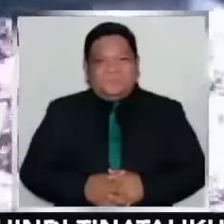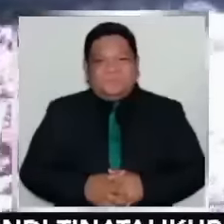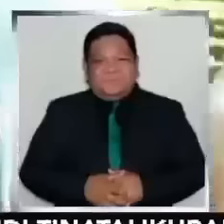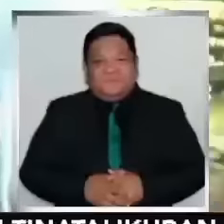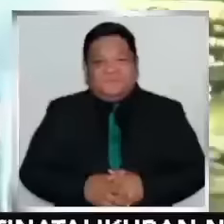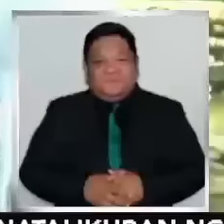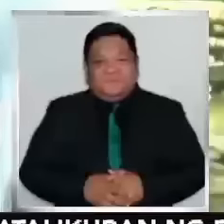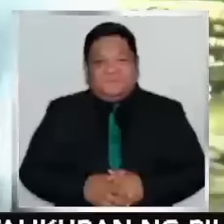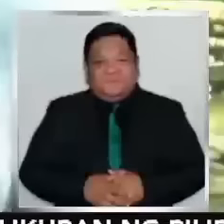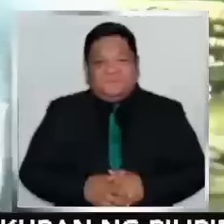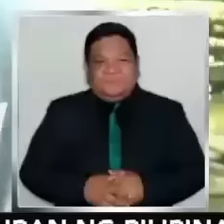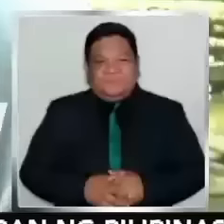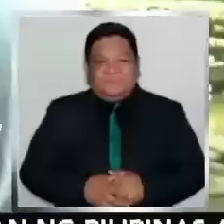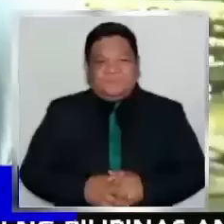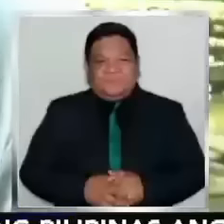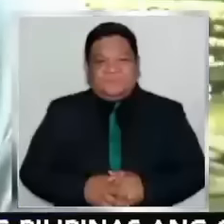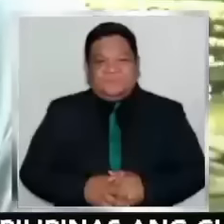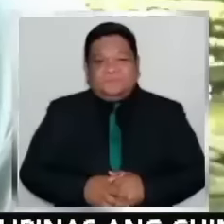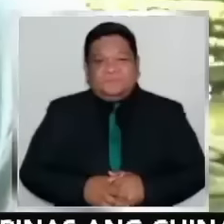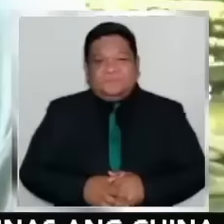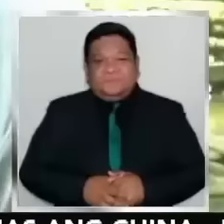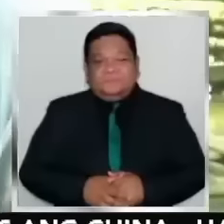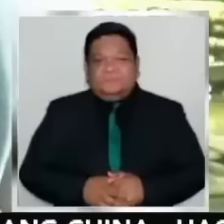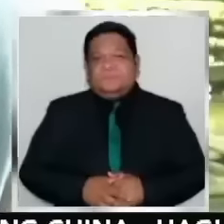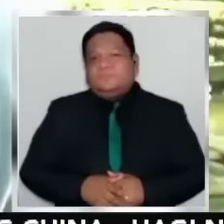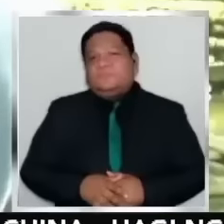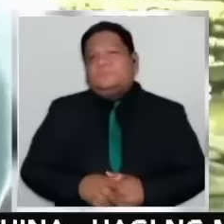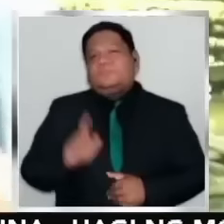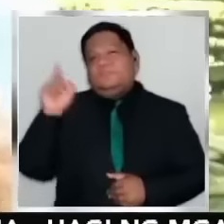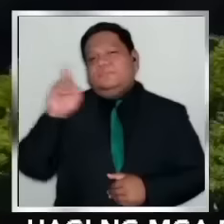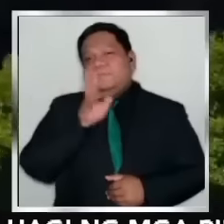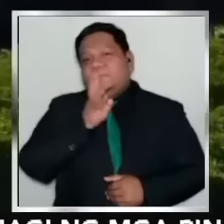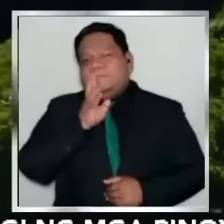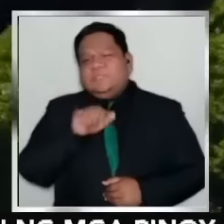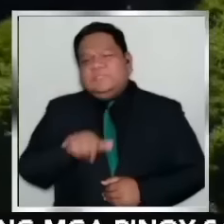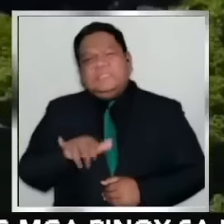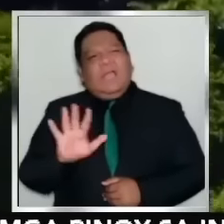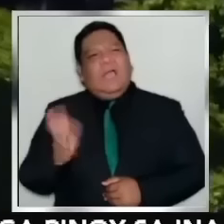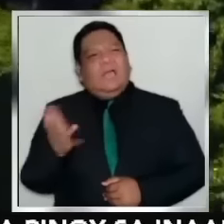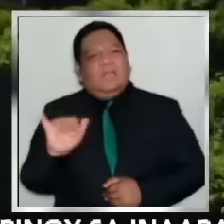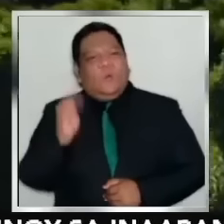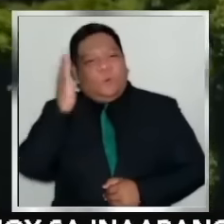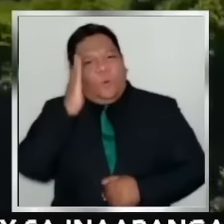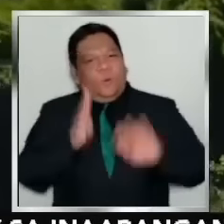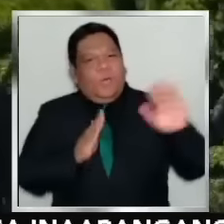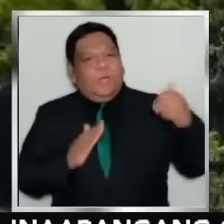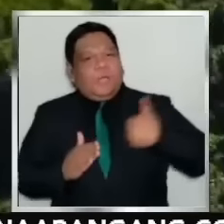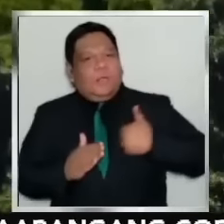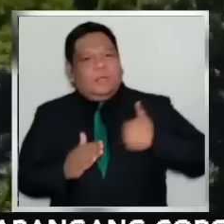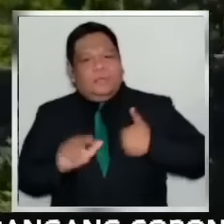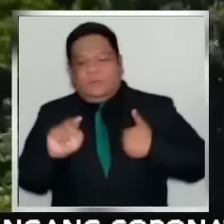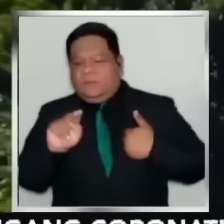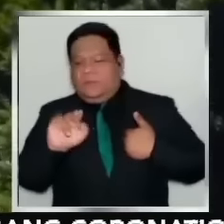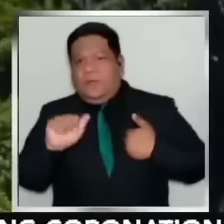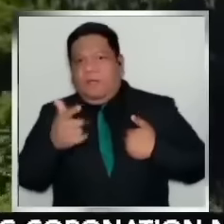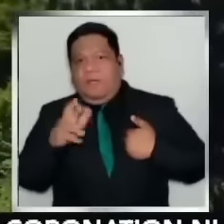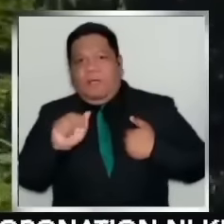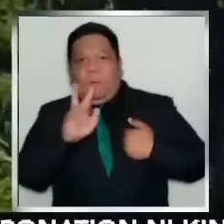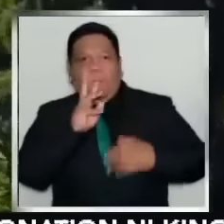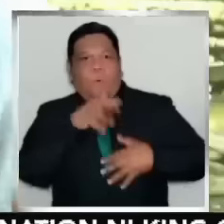This is the main Niagara of the Philippines kasi nga isa siya sa mga malapad, lalo na pag rainy season, makita